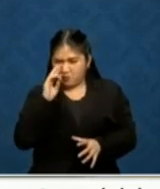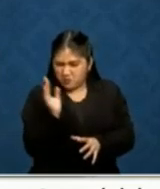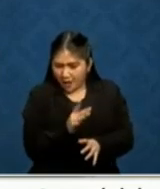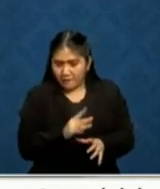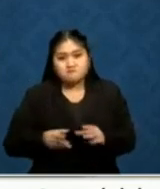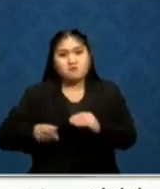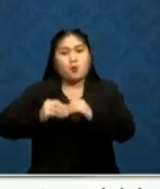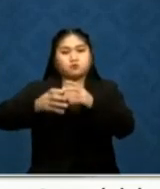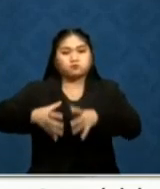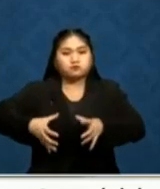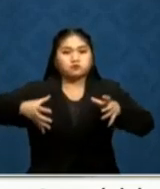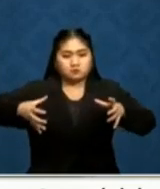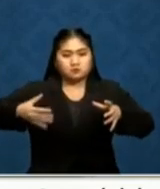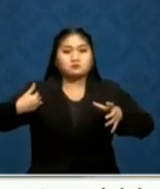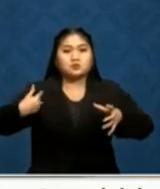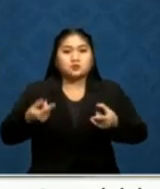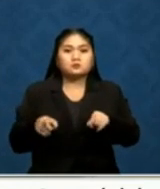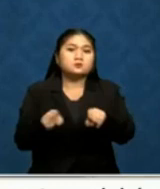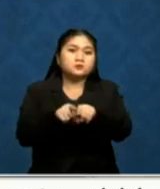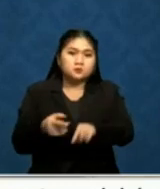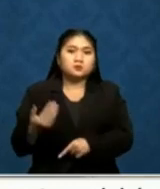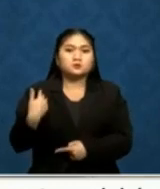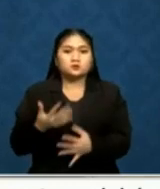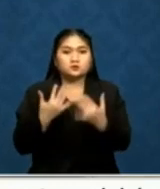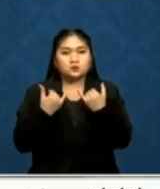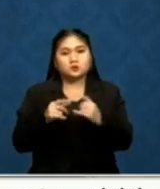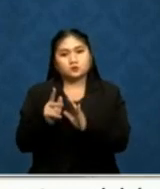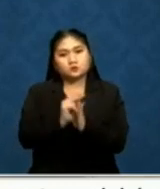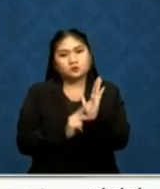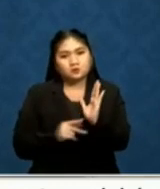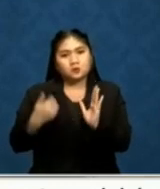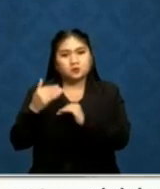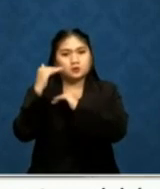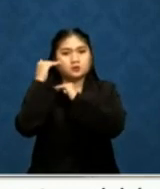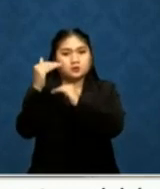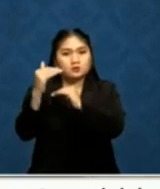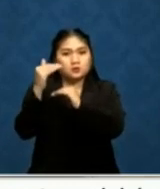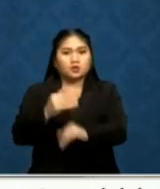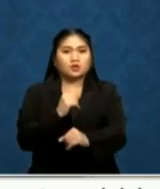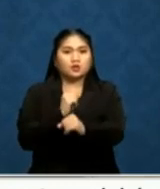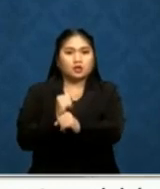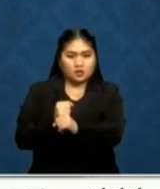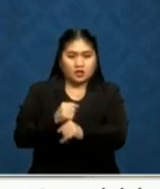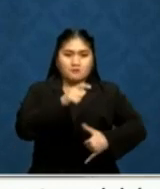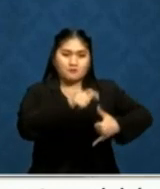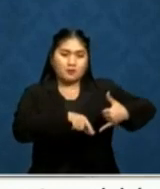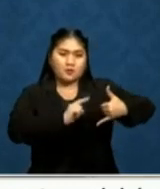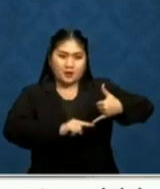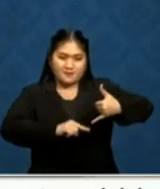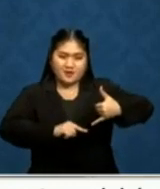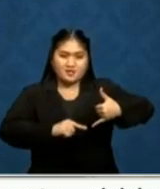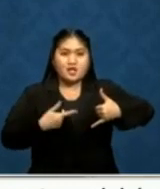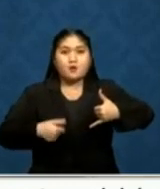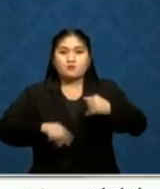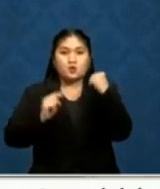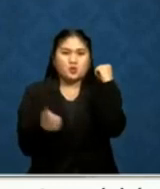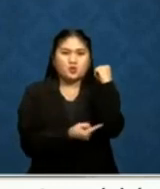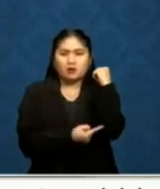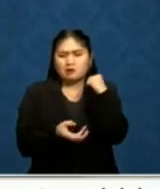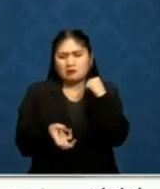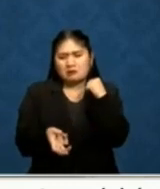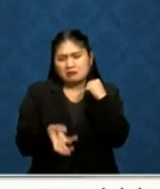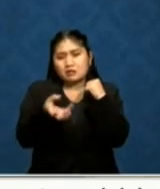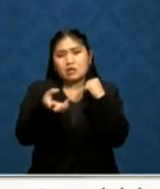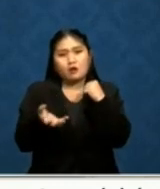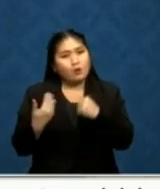งขึ้นค่ะซึ่งปัจจุบันนี้กฎหมายมีการกำหนดให้การกระทำในลักษณะดังกล่าวมีบทลงโทษเพียงเล็กน้อ